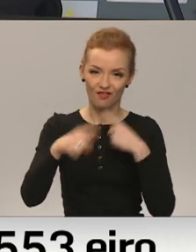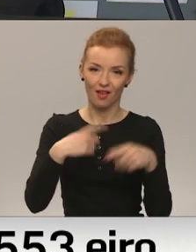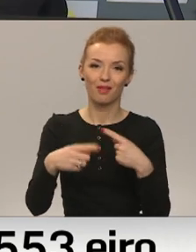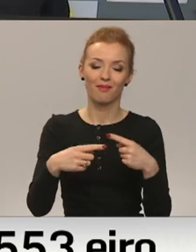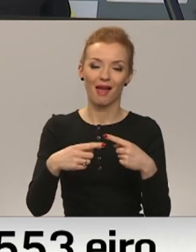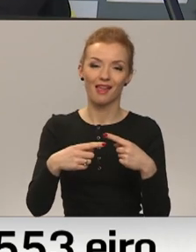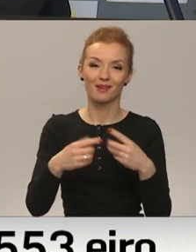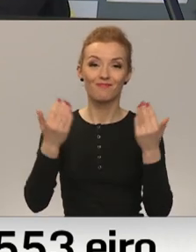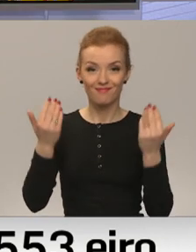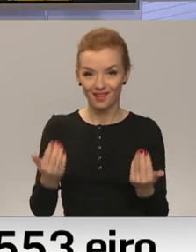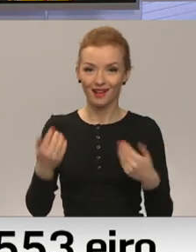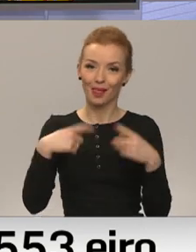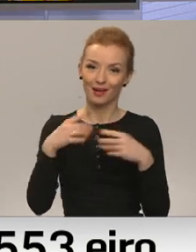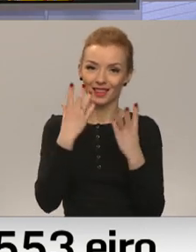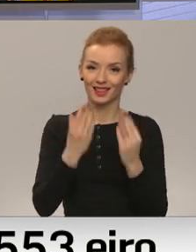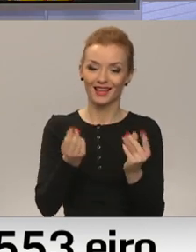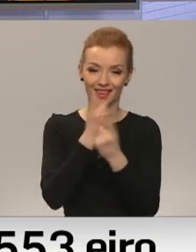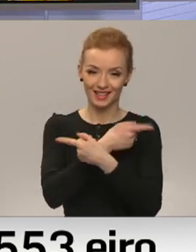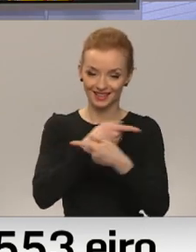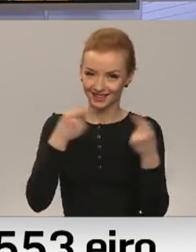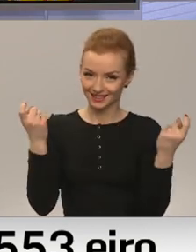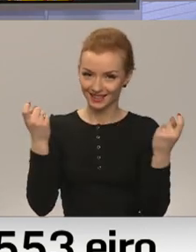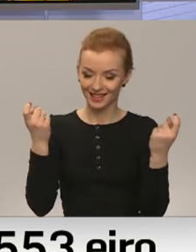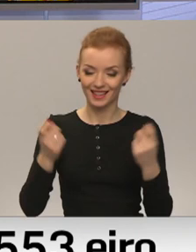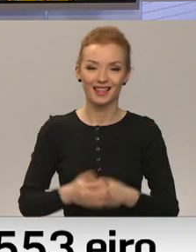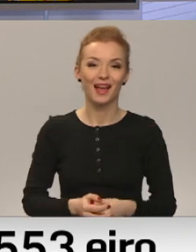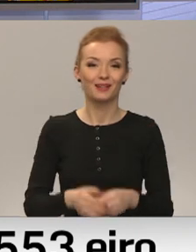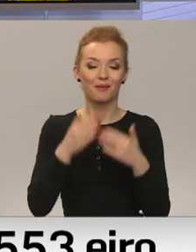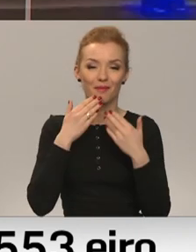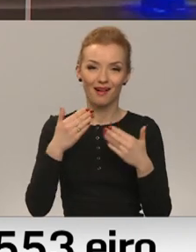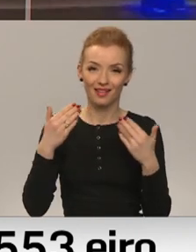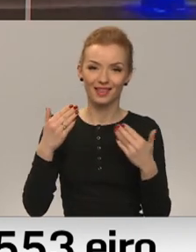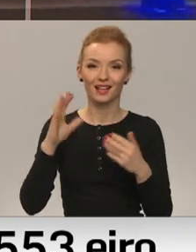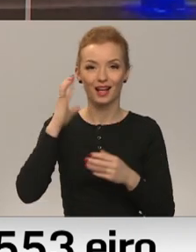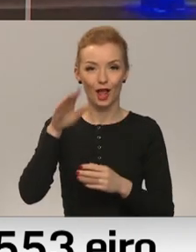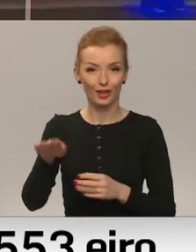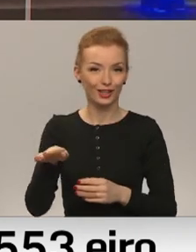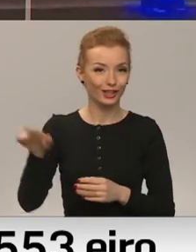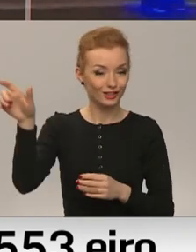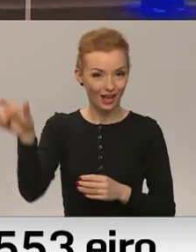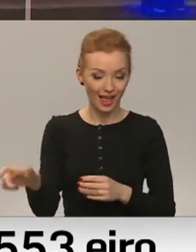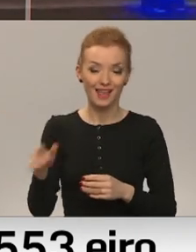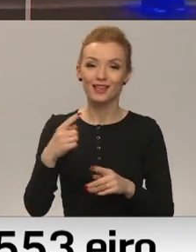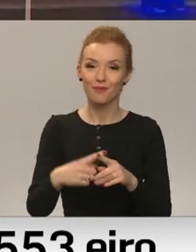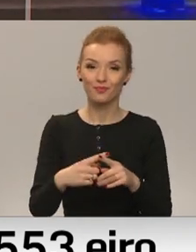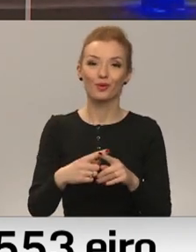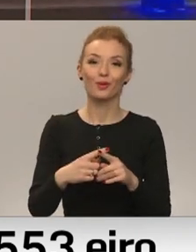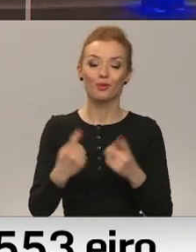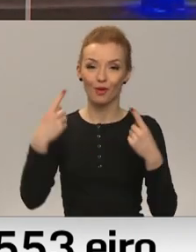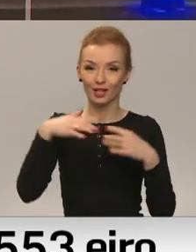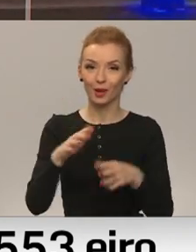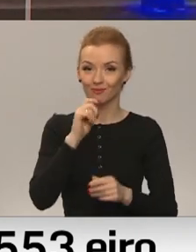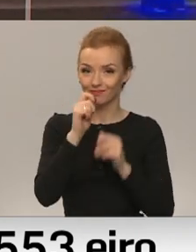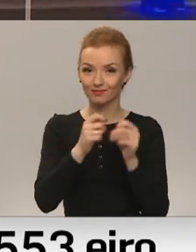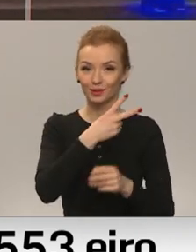Anda, atpakaļ pie tevis. Paldies! Paldies, Magnus! Paldies, Elīna! Paldies, Linda! Tātad labdarības maratonā dod 5, pašlaik ir